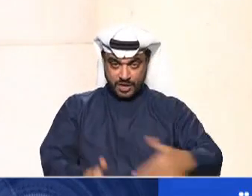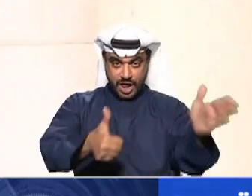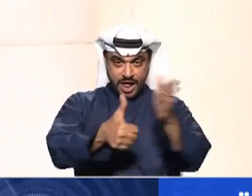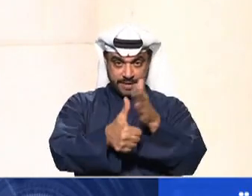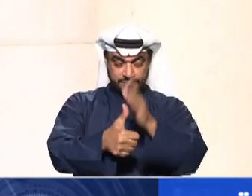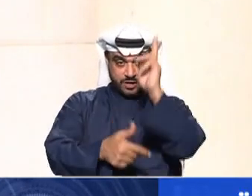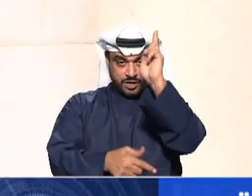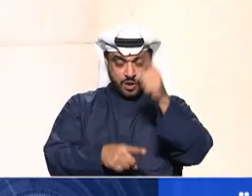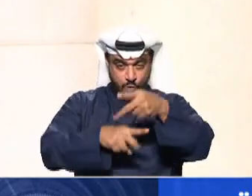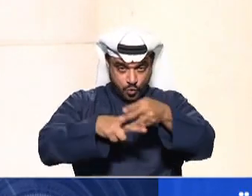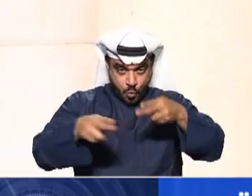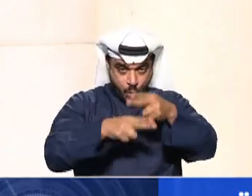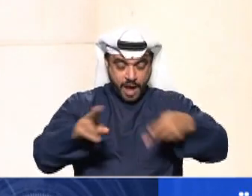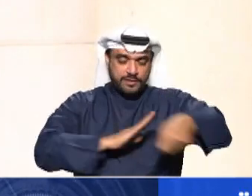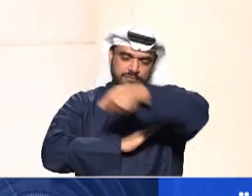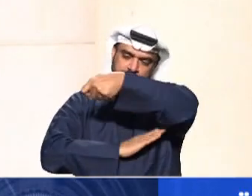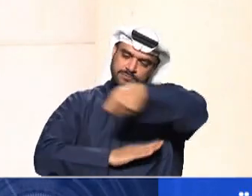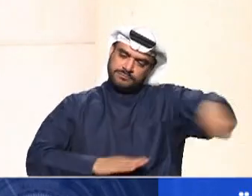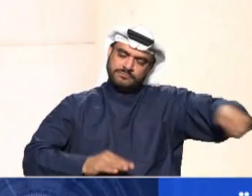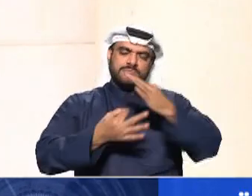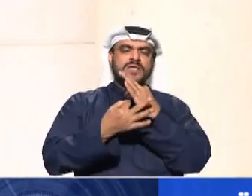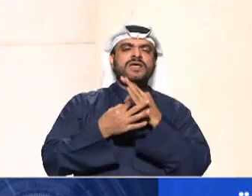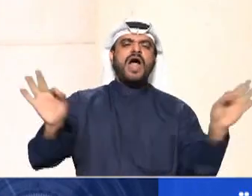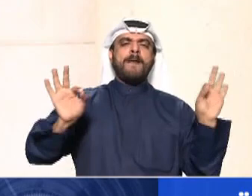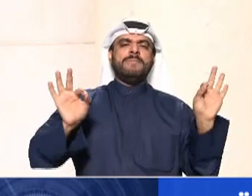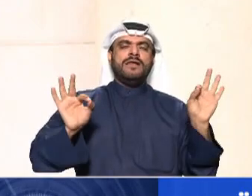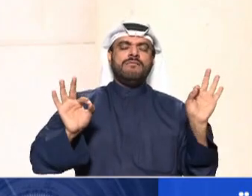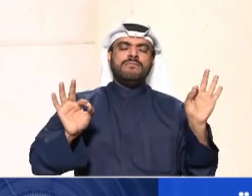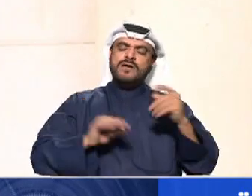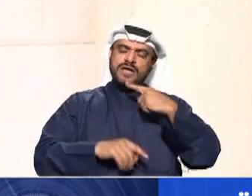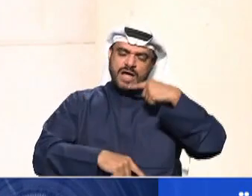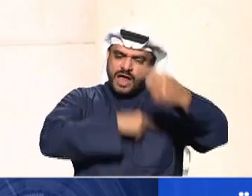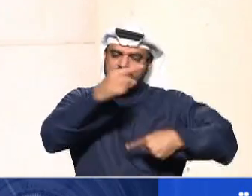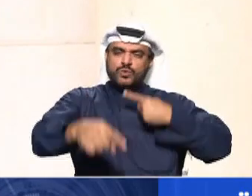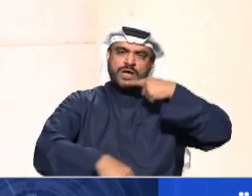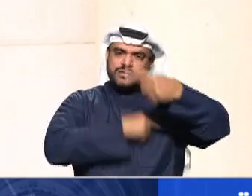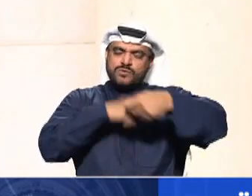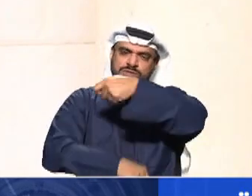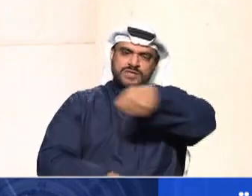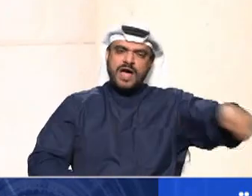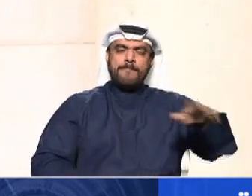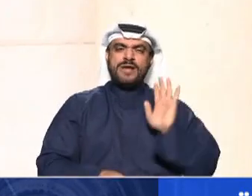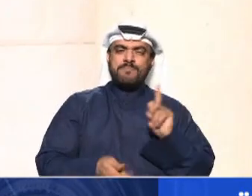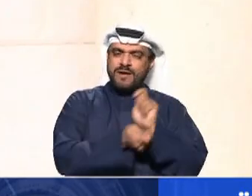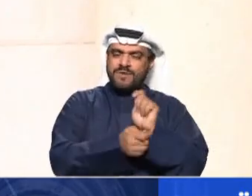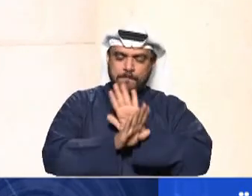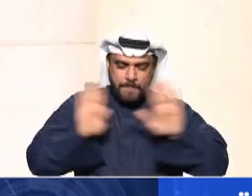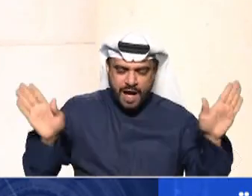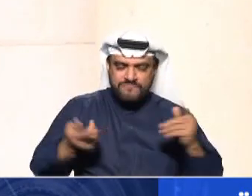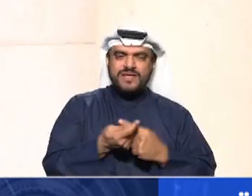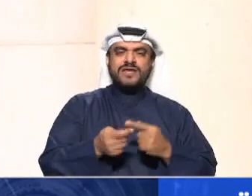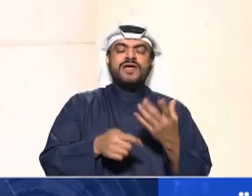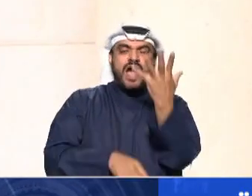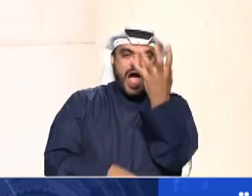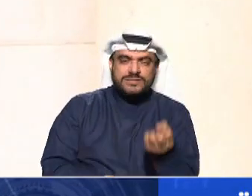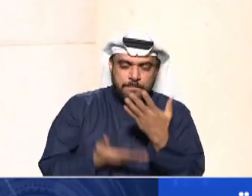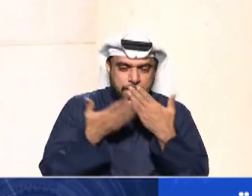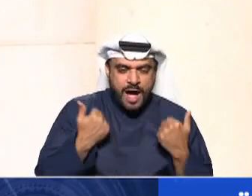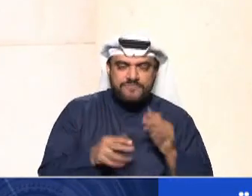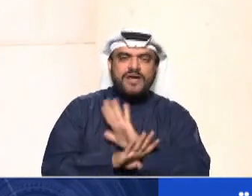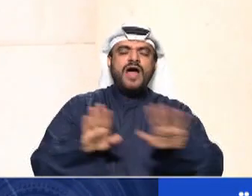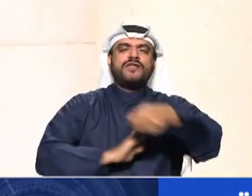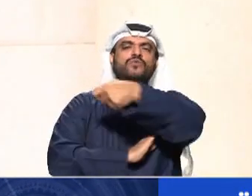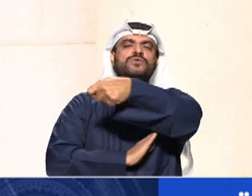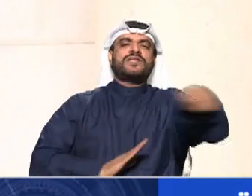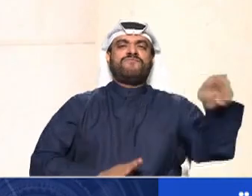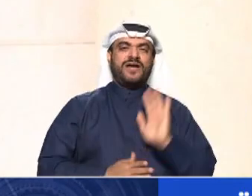أول دولة تدفع مساهماتها في البرلمان العربي. تم بحث أيضا تقرير بشأن المهام الخارجية للبرلمان